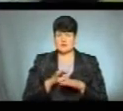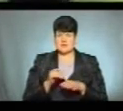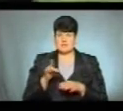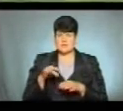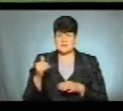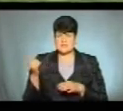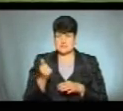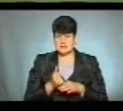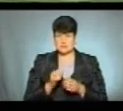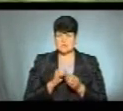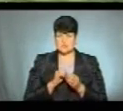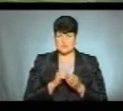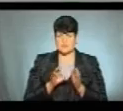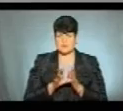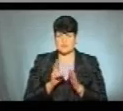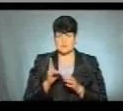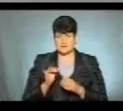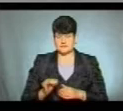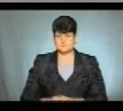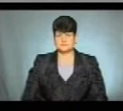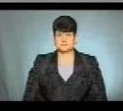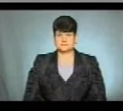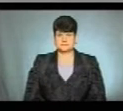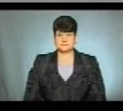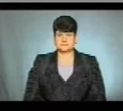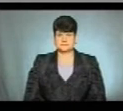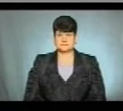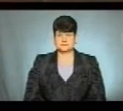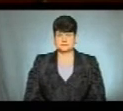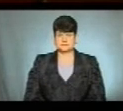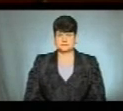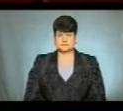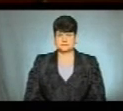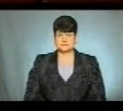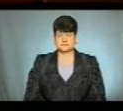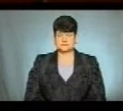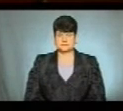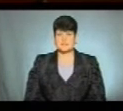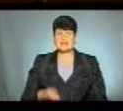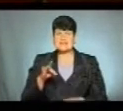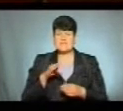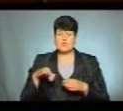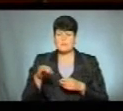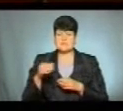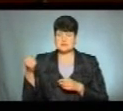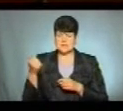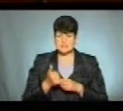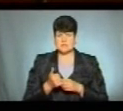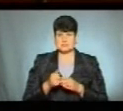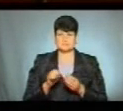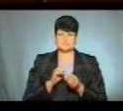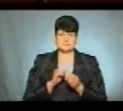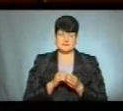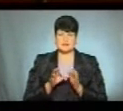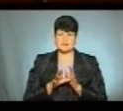Європейського тижня сталої енергетики. Богдан Боденчук, новини. Європейський тиждень сталої енергетики